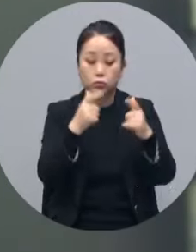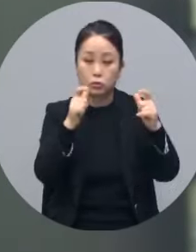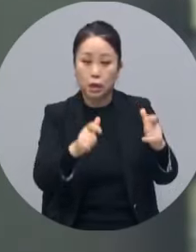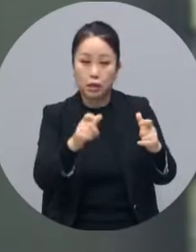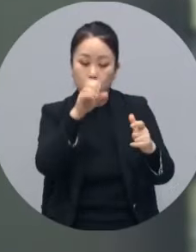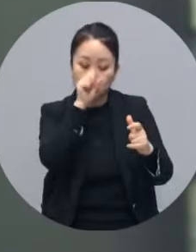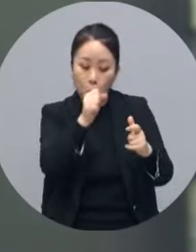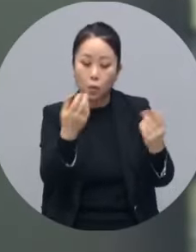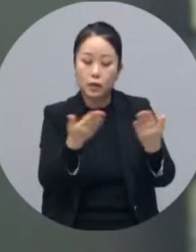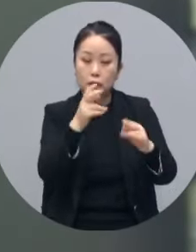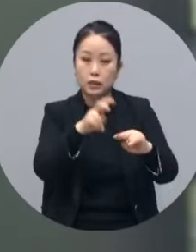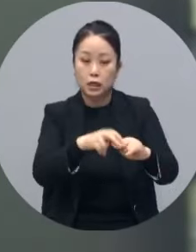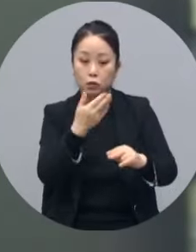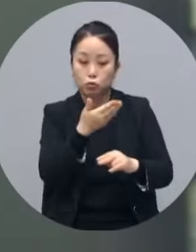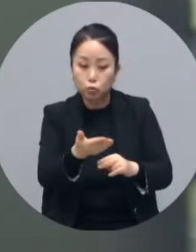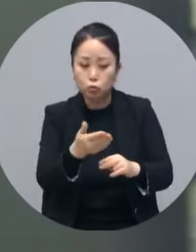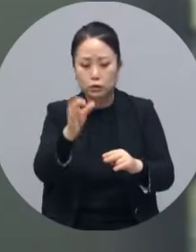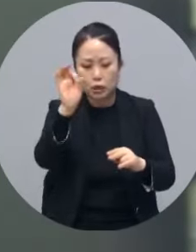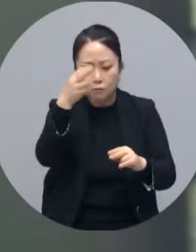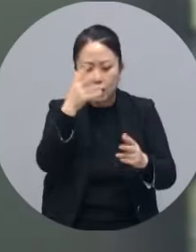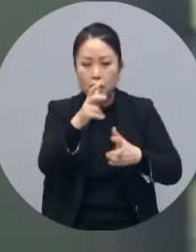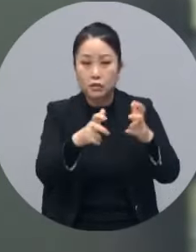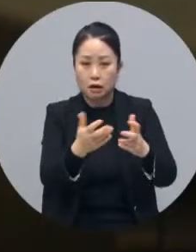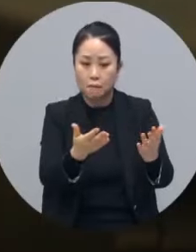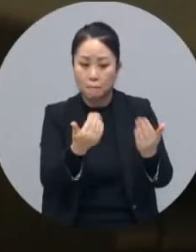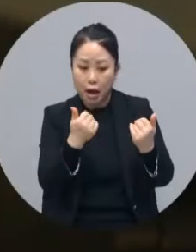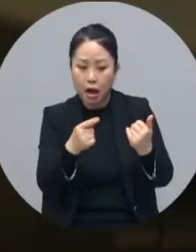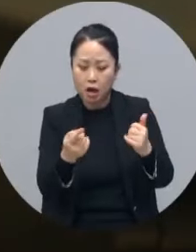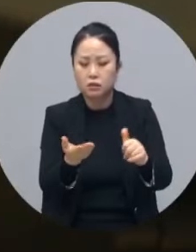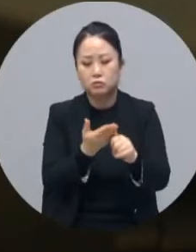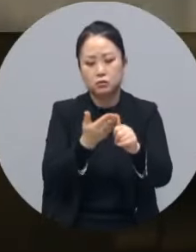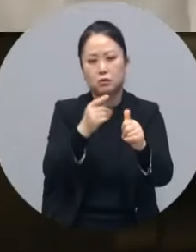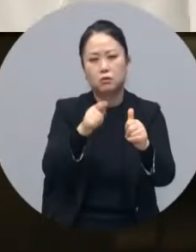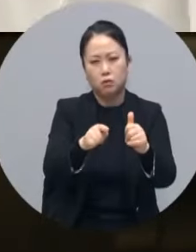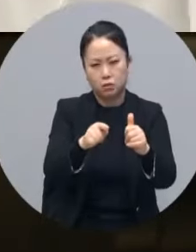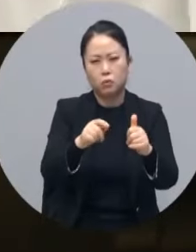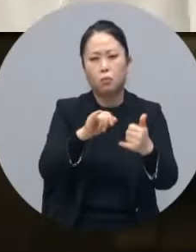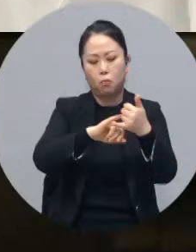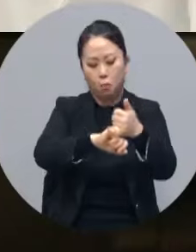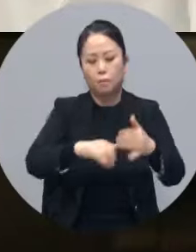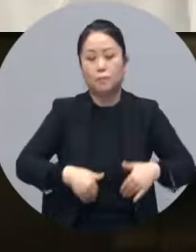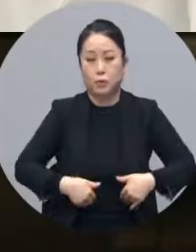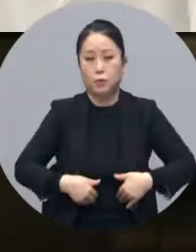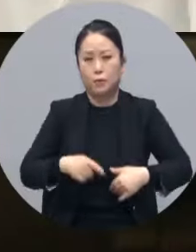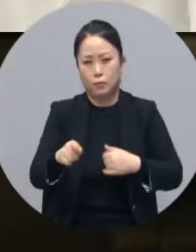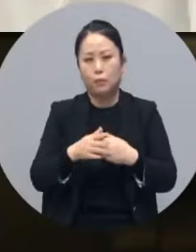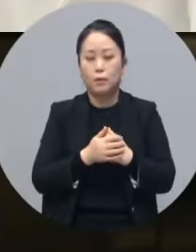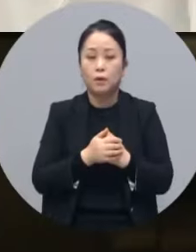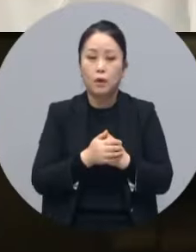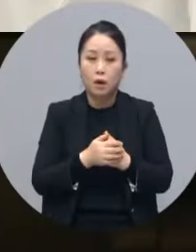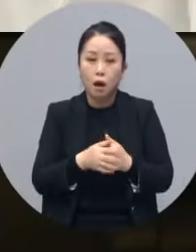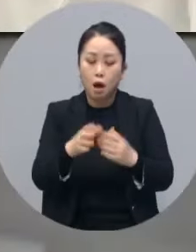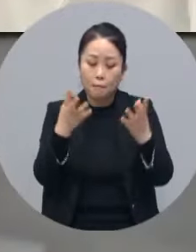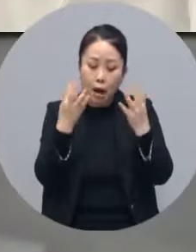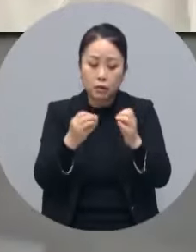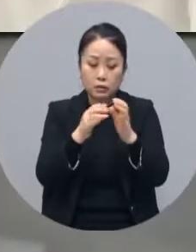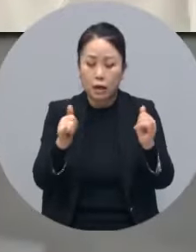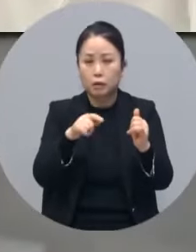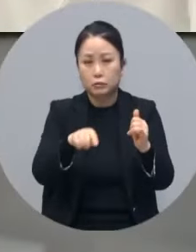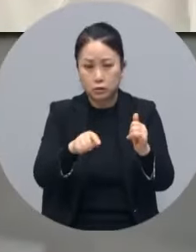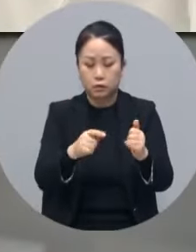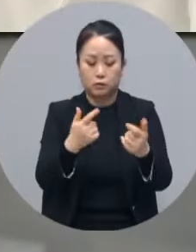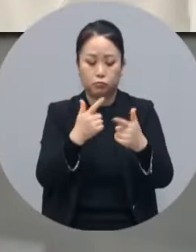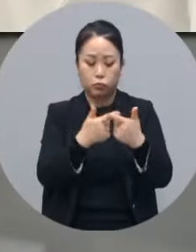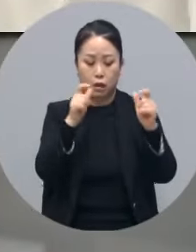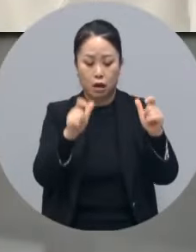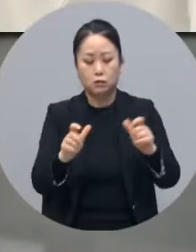육성, 대학 교육의 질을 높여야 한다는 지적이 나오는 이유입니다. 네, 많은 청년들이 지역에 살고 싶어 하는데 이런 여건이 맞지